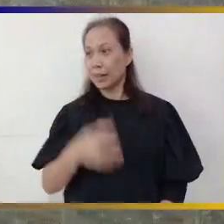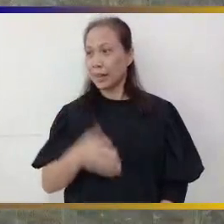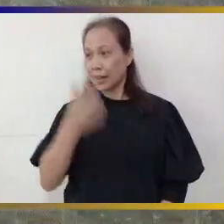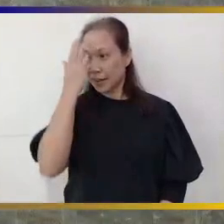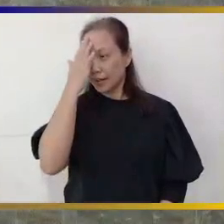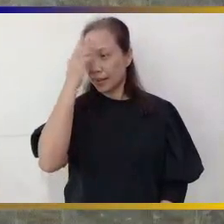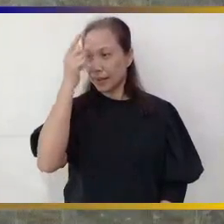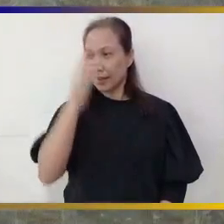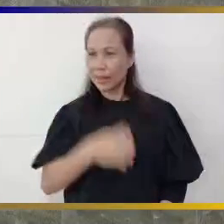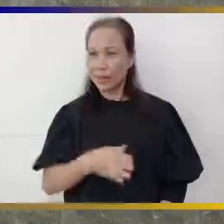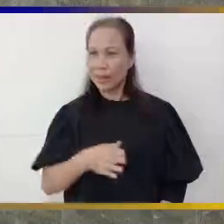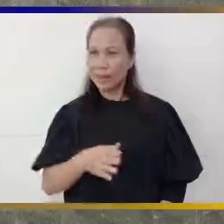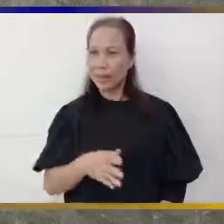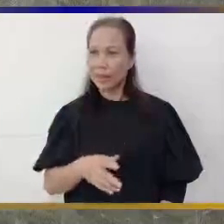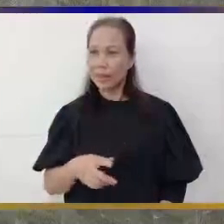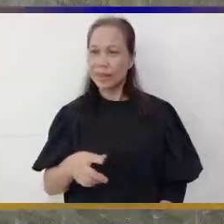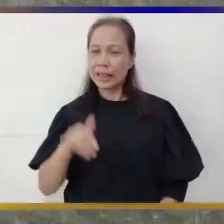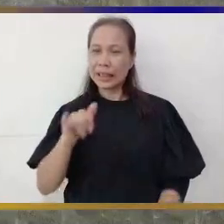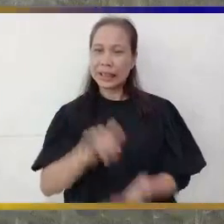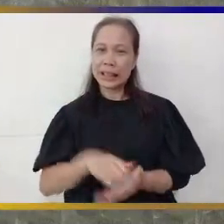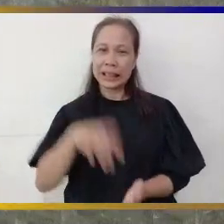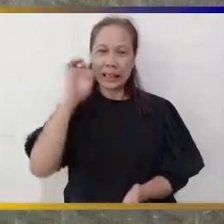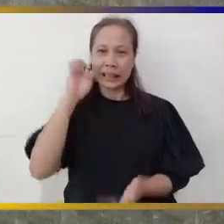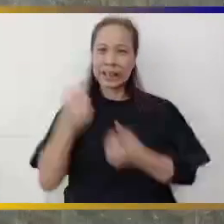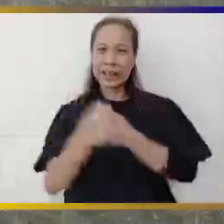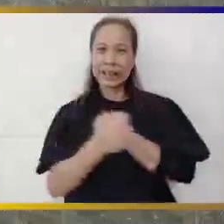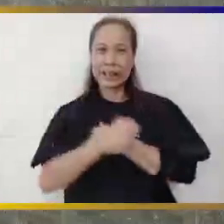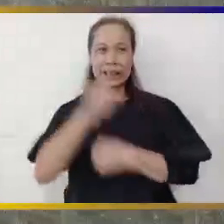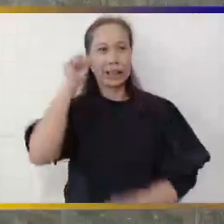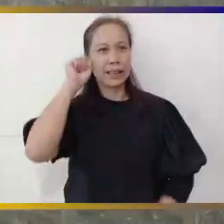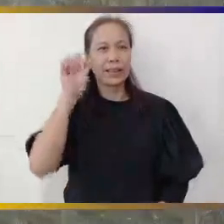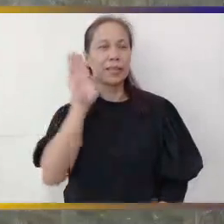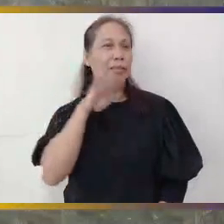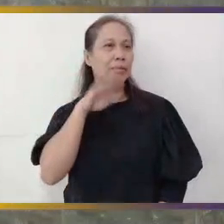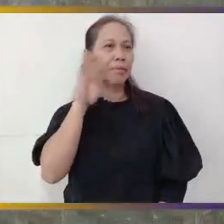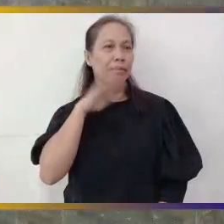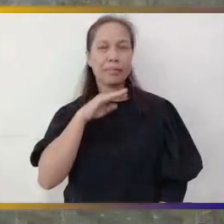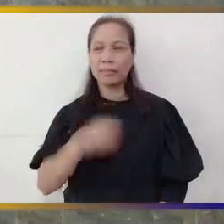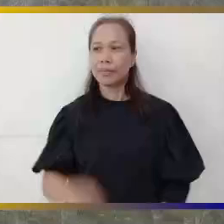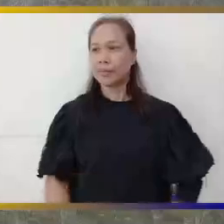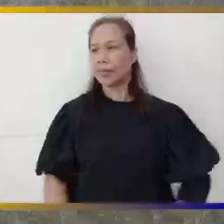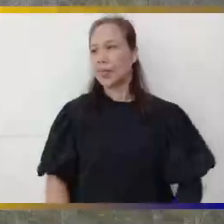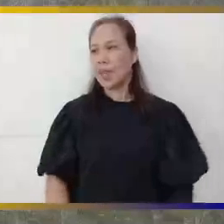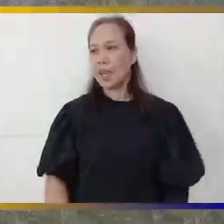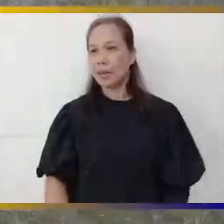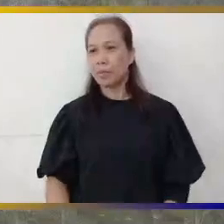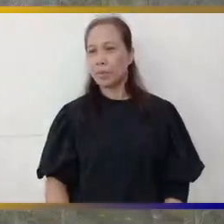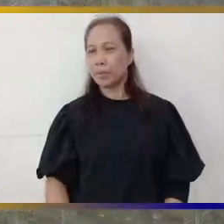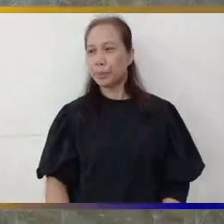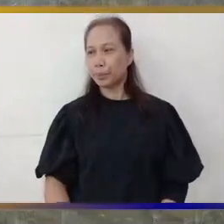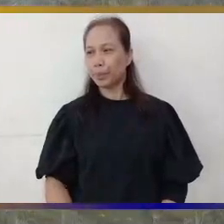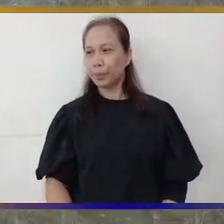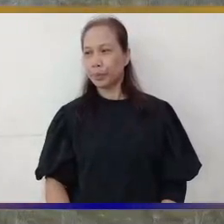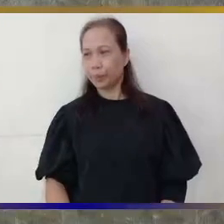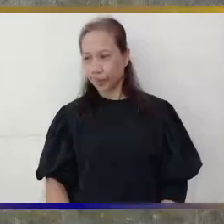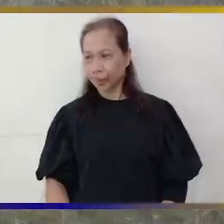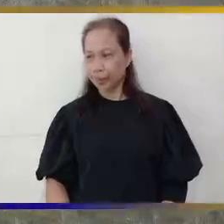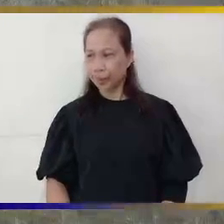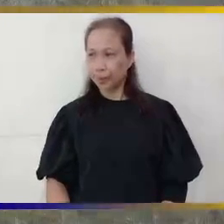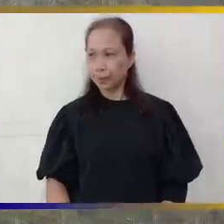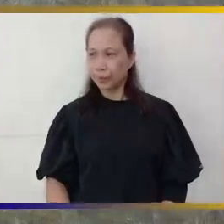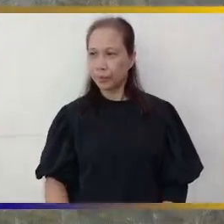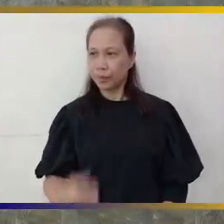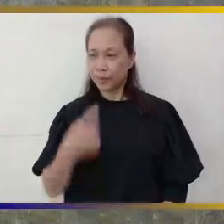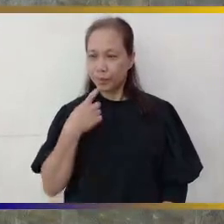kita did that naalala mo magkapatid siaka Jacob